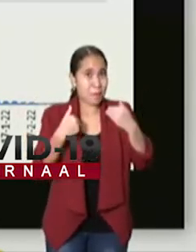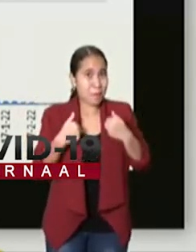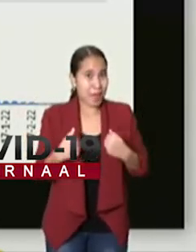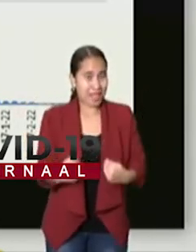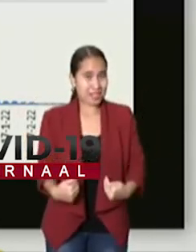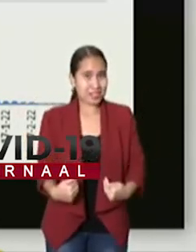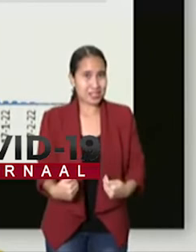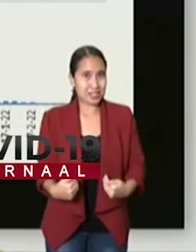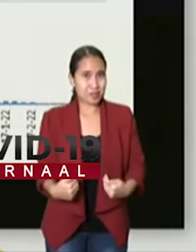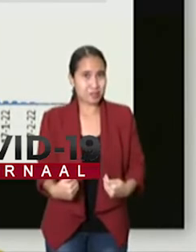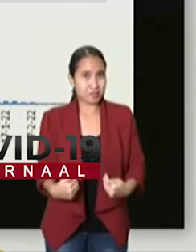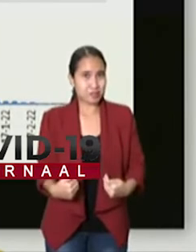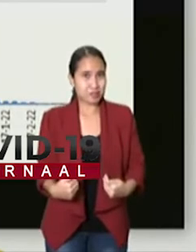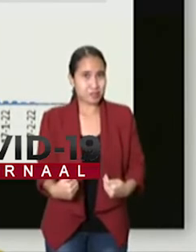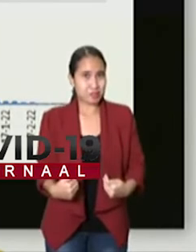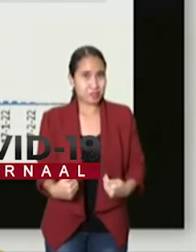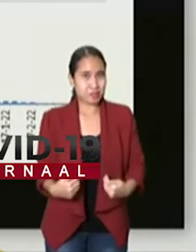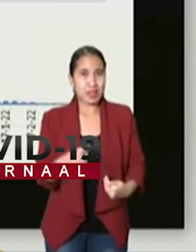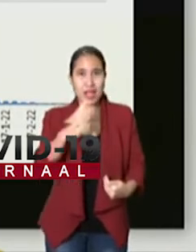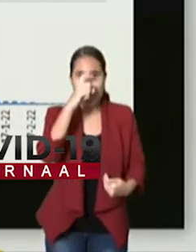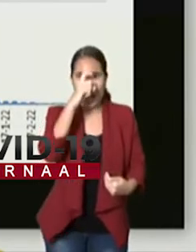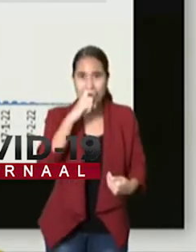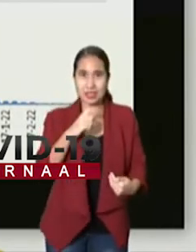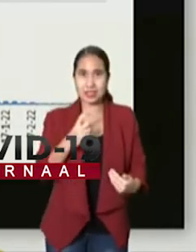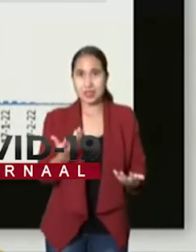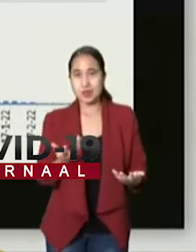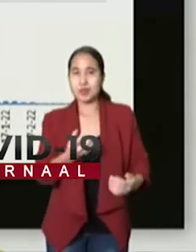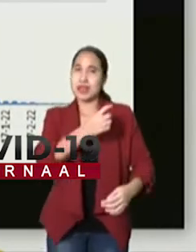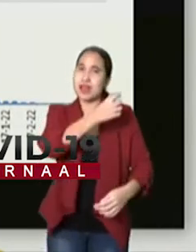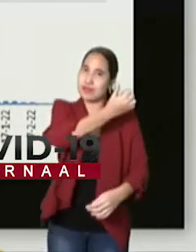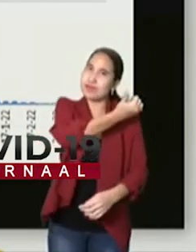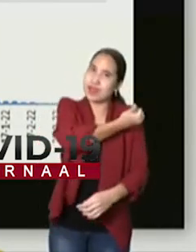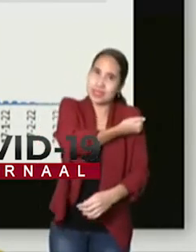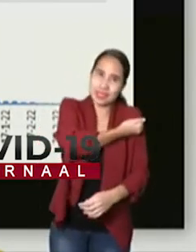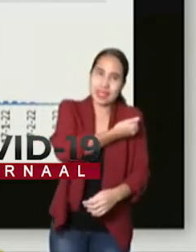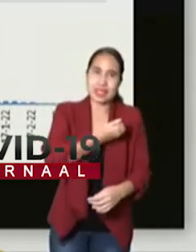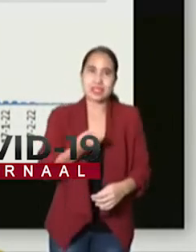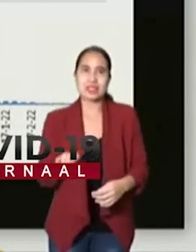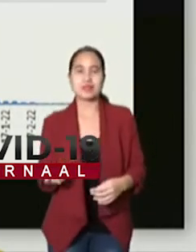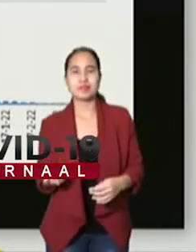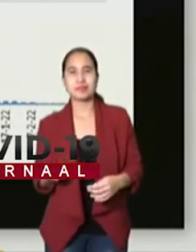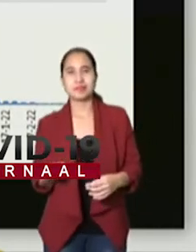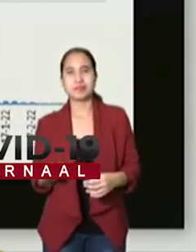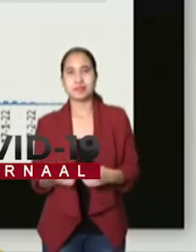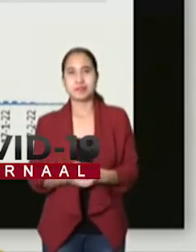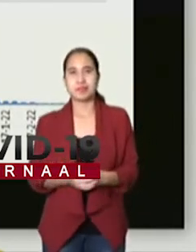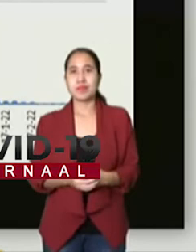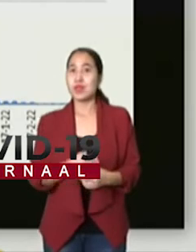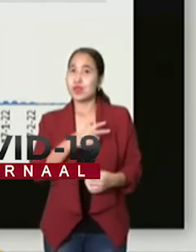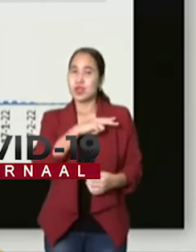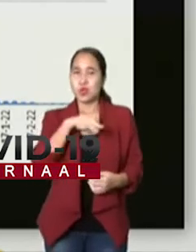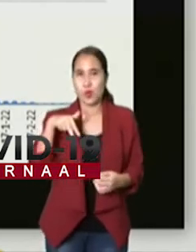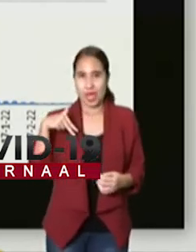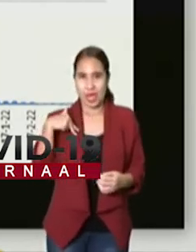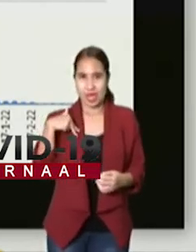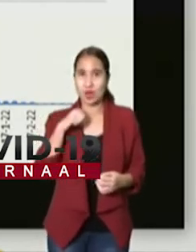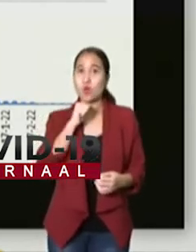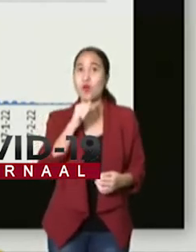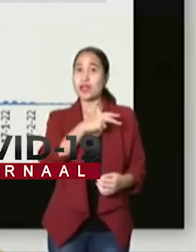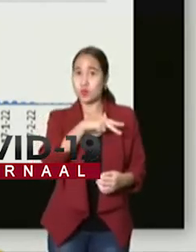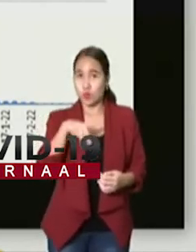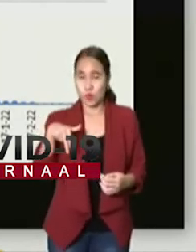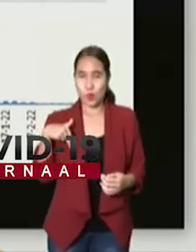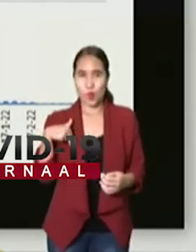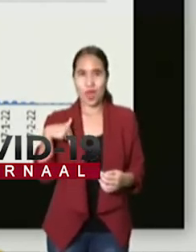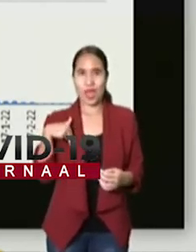de snelheid van de vaccinaties. Eigenlijk waar we nu opteren, dus wat ons